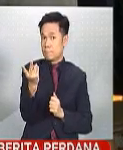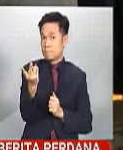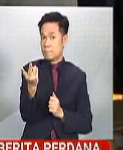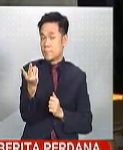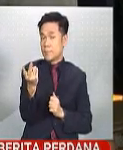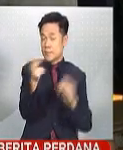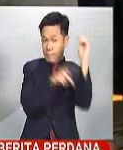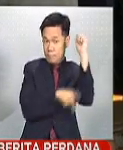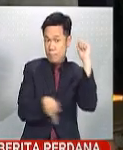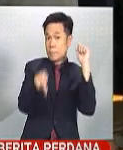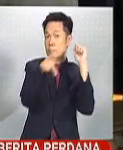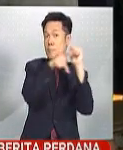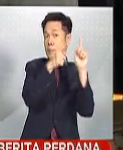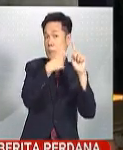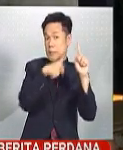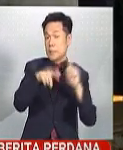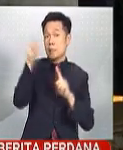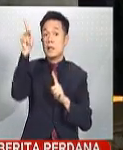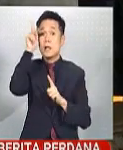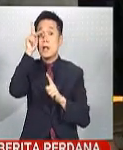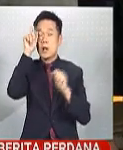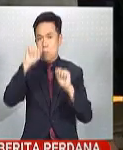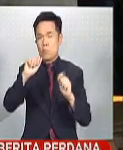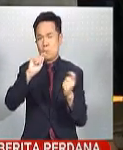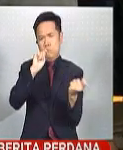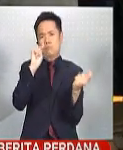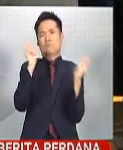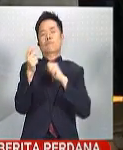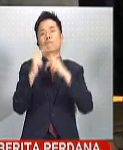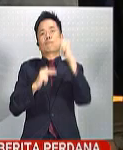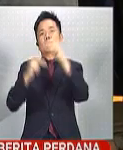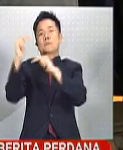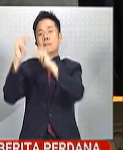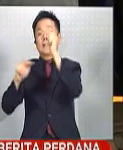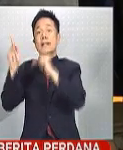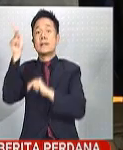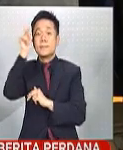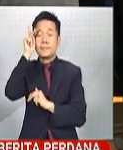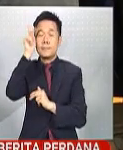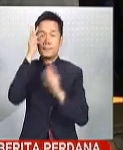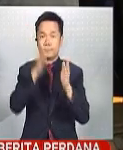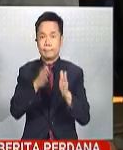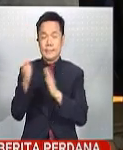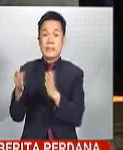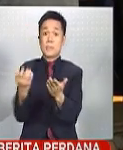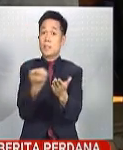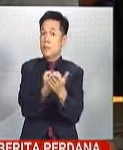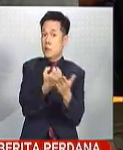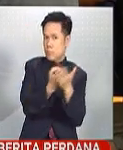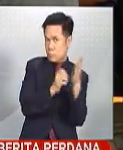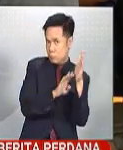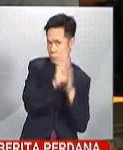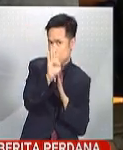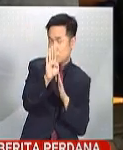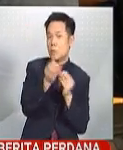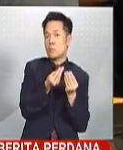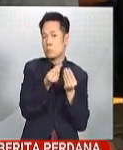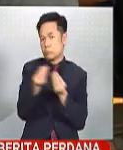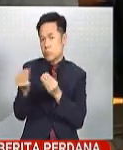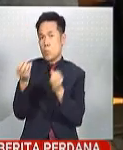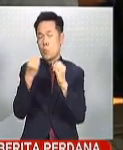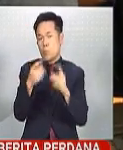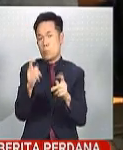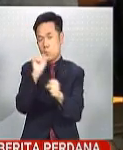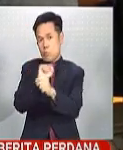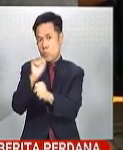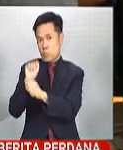ahli-ahli Parlimen Kelantan ini akan membawa pembaharuan untuk rakyat Kelantan dari segi pembangunan ekonomi, peluang pekerjaan, kewangan